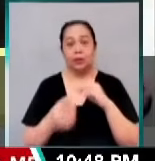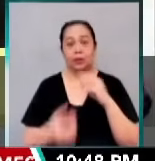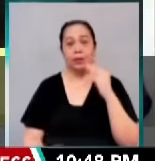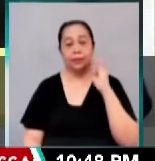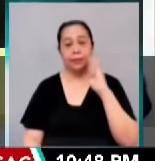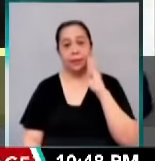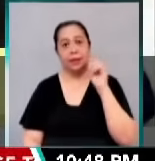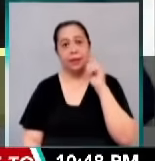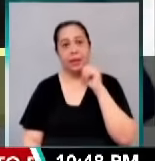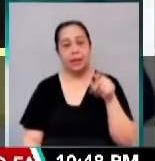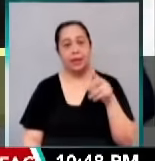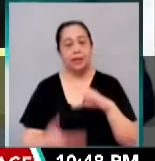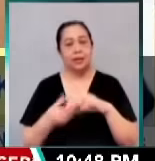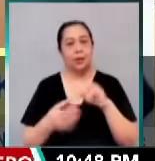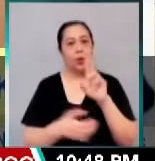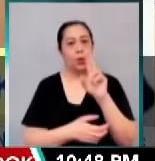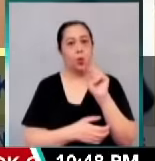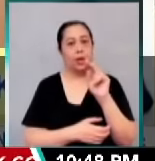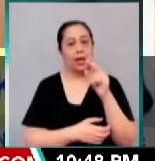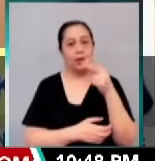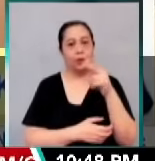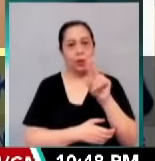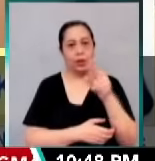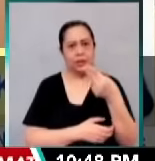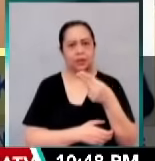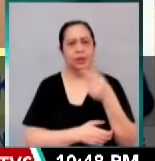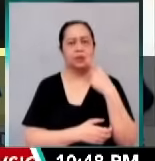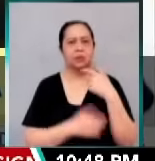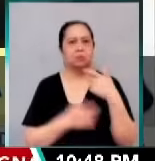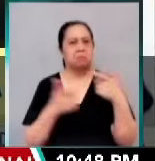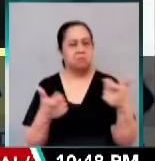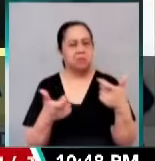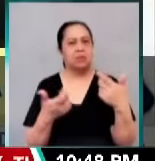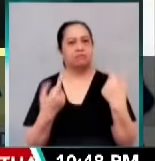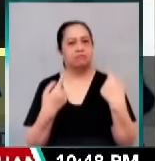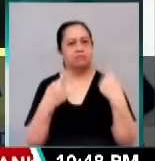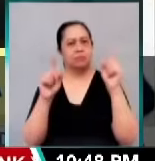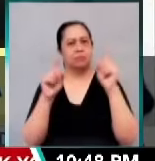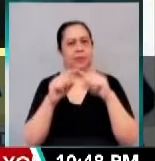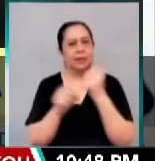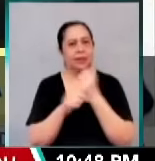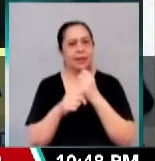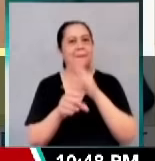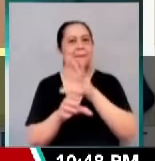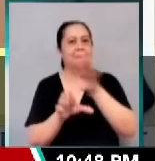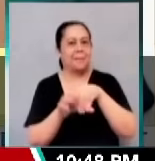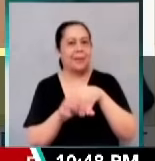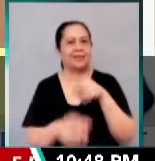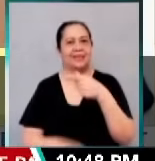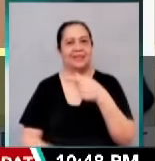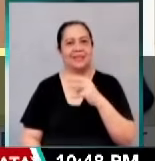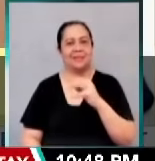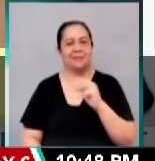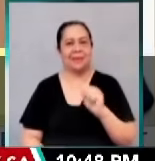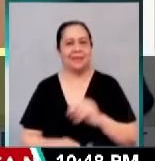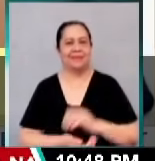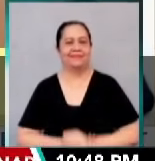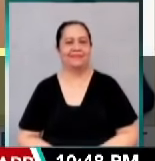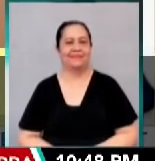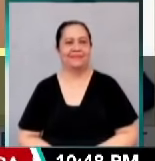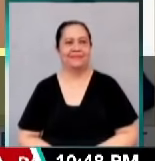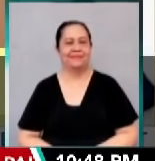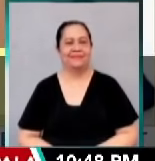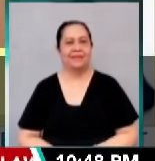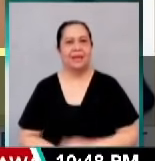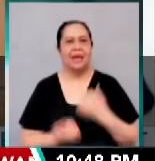Hirit. Itinuturing niyang huge milestone ang pagiging bahagi ng GMA Network. Meron ulit ako nung drive that